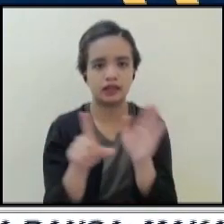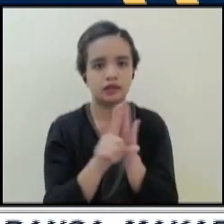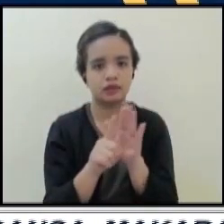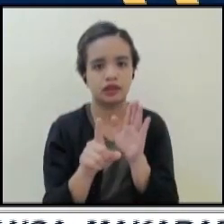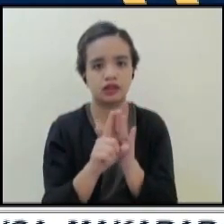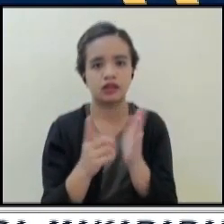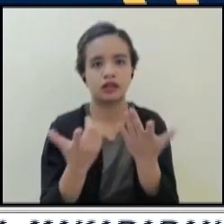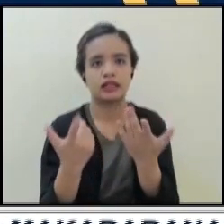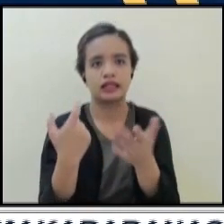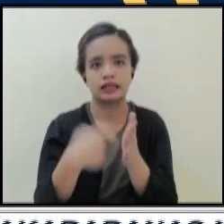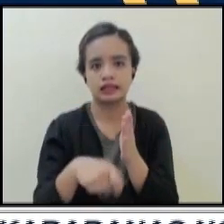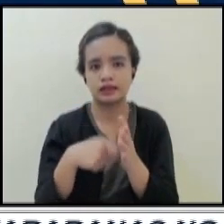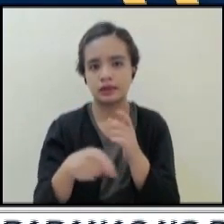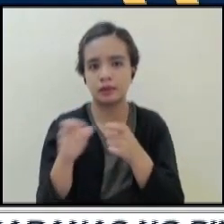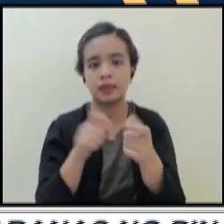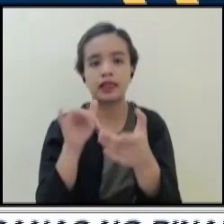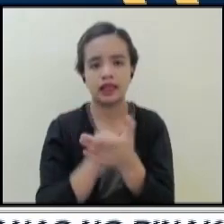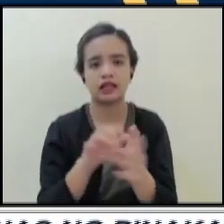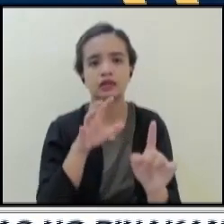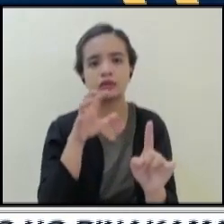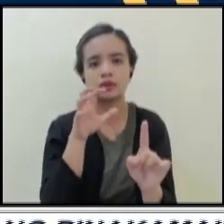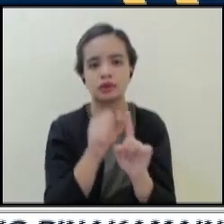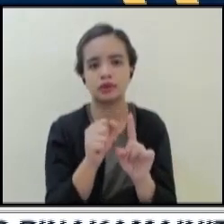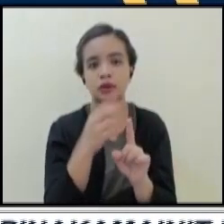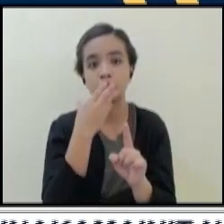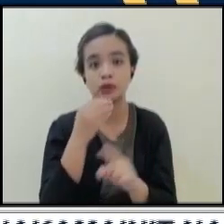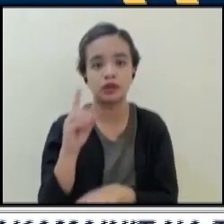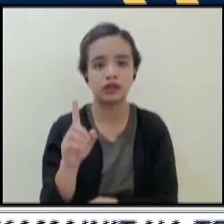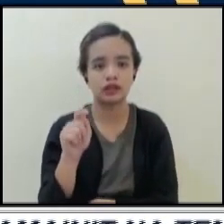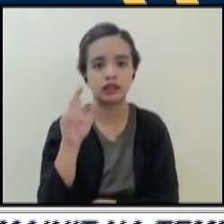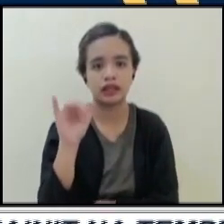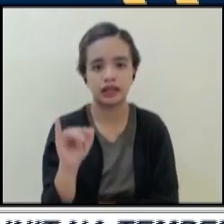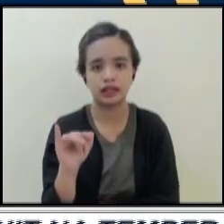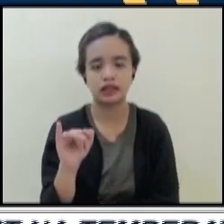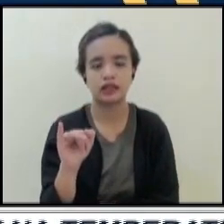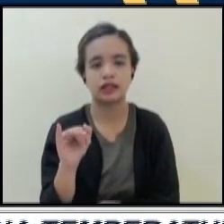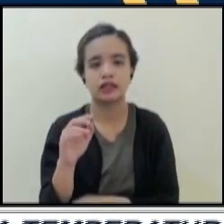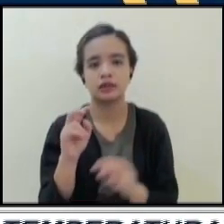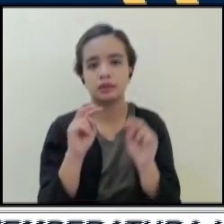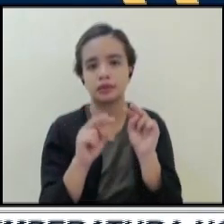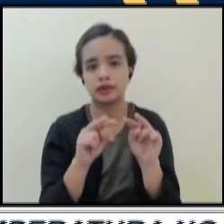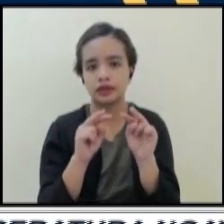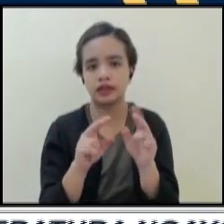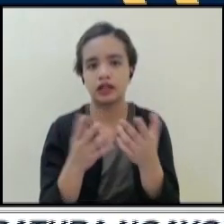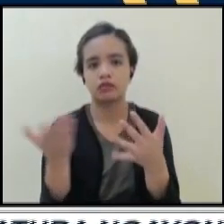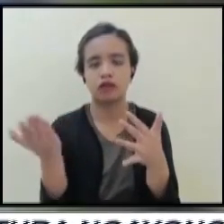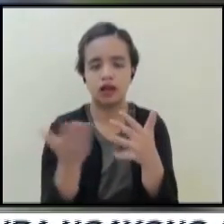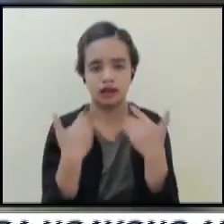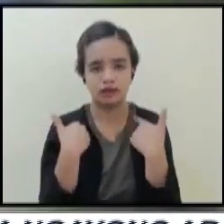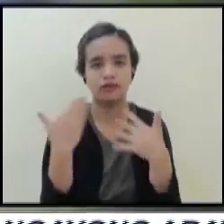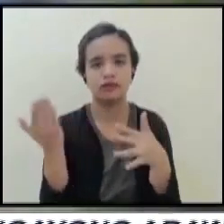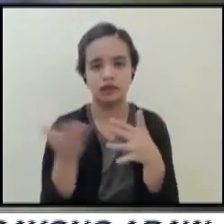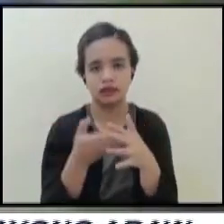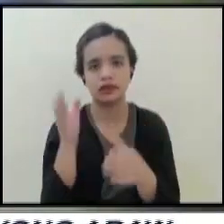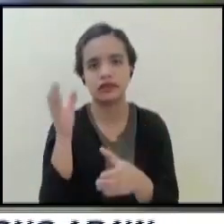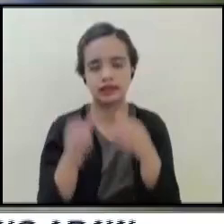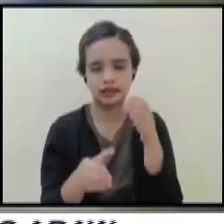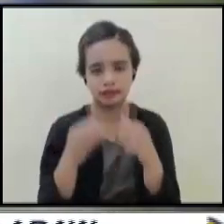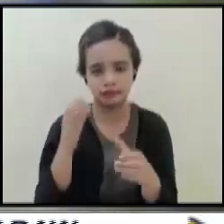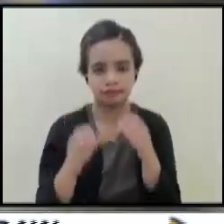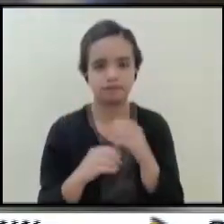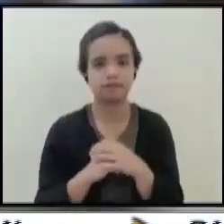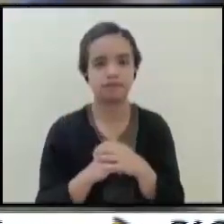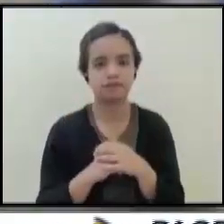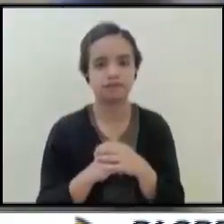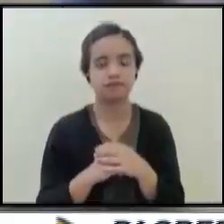po, huhulihin po yan ng ating DTI price monitors and sasampahan po sila ng karampatang kaso. Sinisikap din